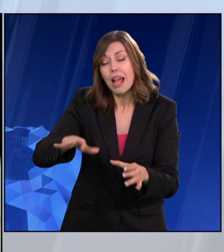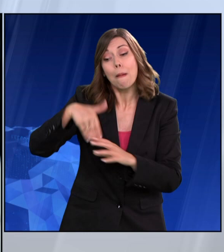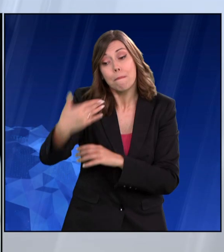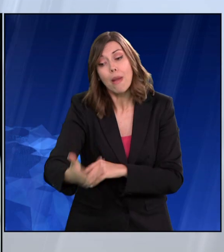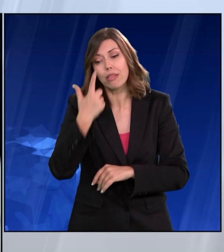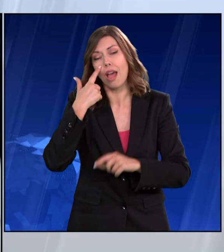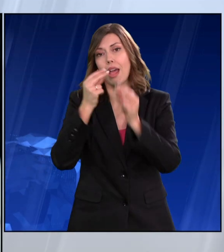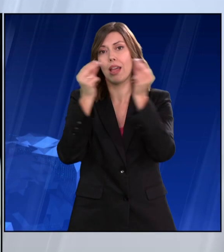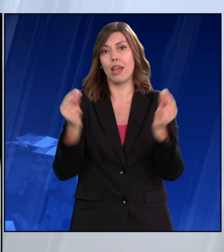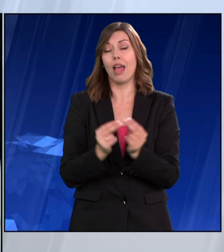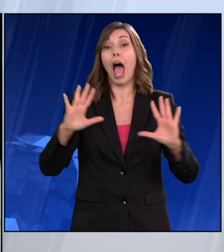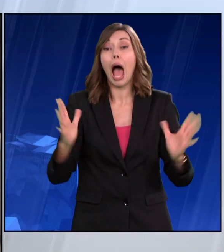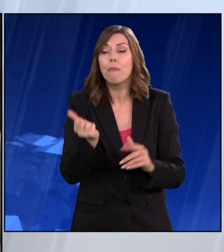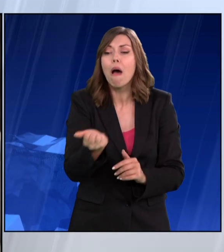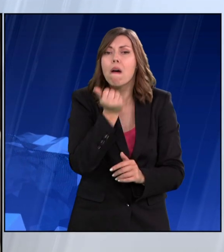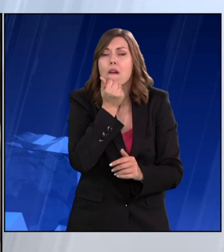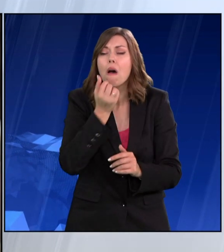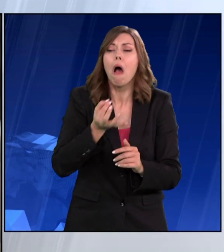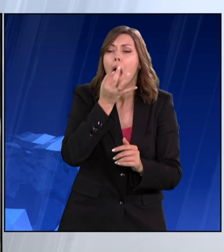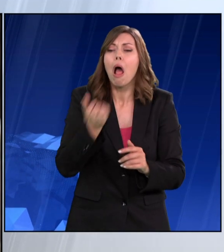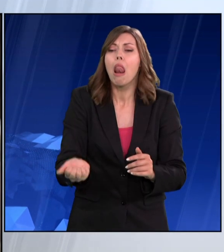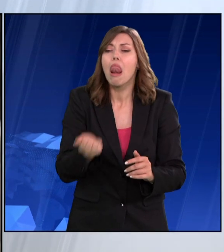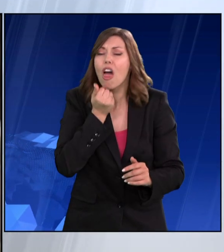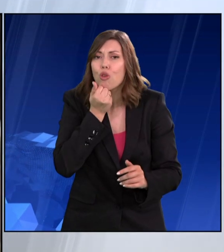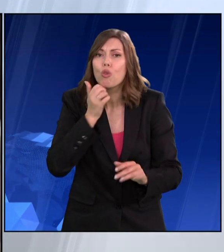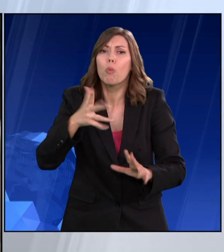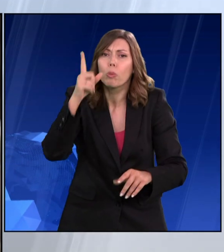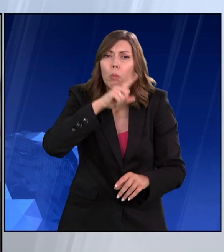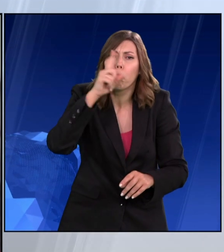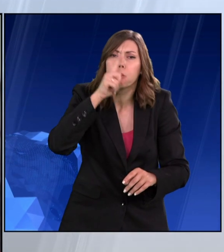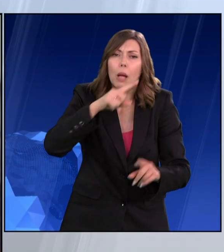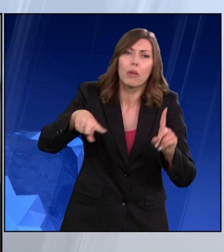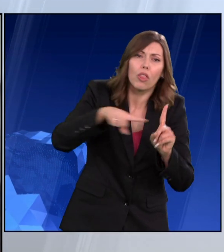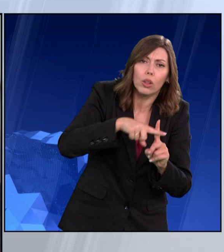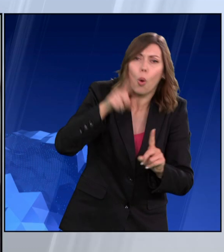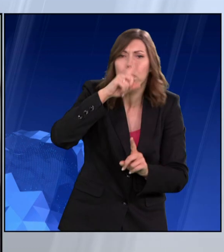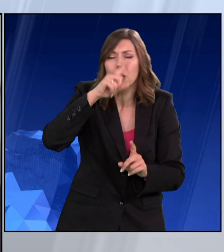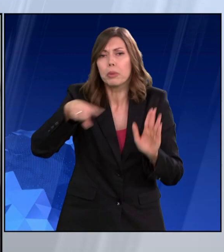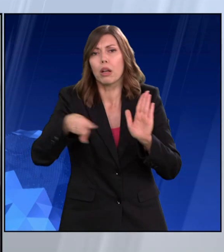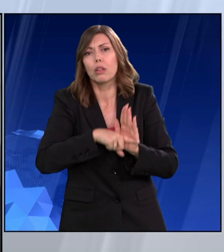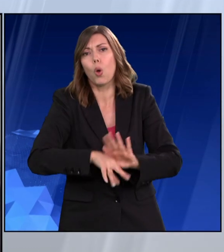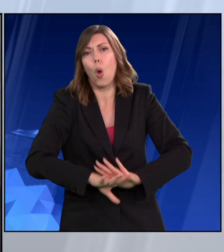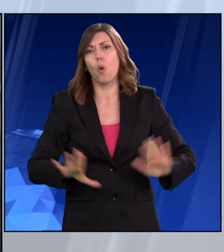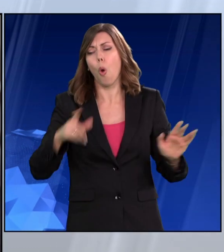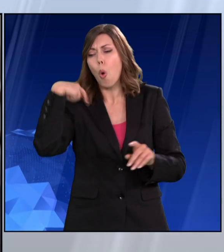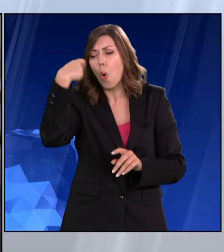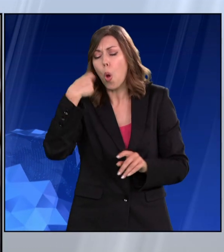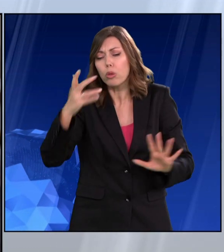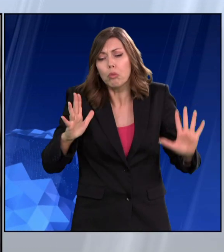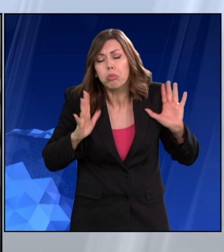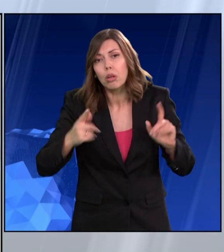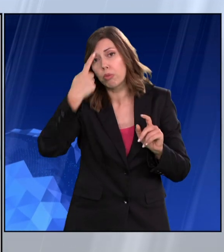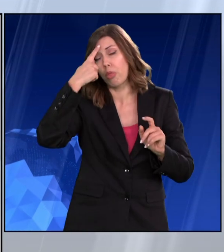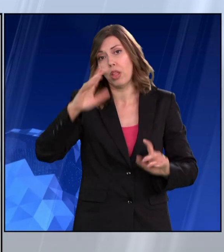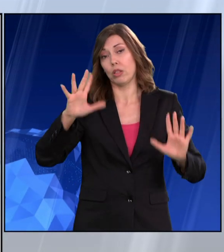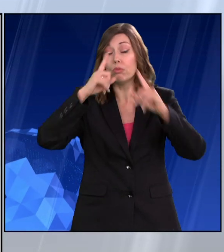από κακή λήψη κακός ψευδώς θετικά και ψευδώς αρνητικά αποτελέσματα. Επομένως, πρέπει να γίνεται από έμπειρο